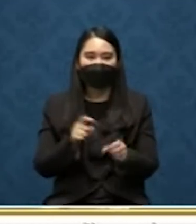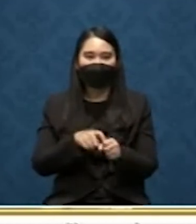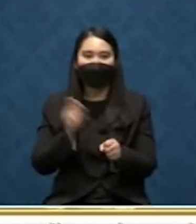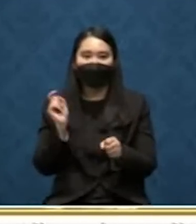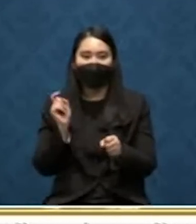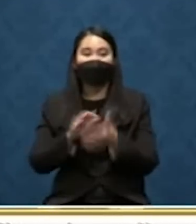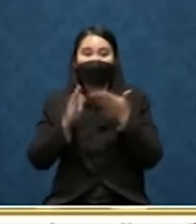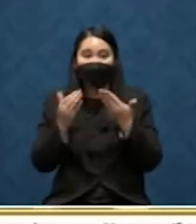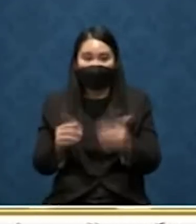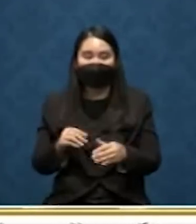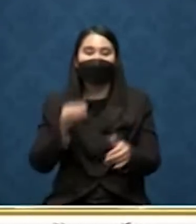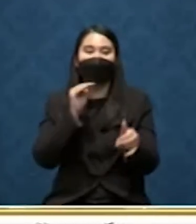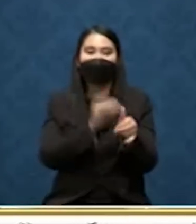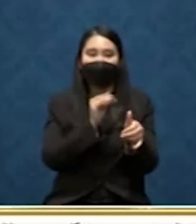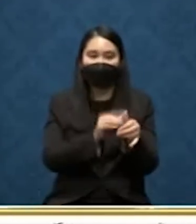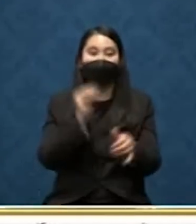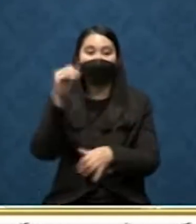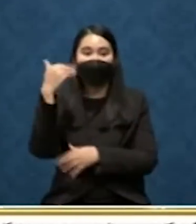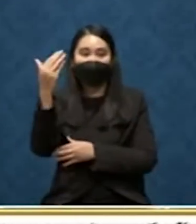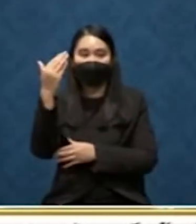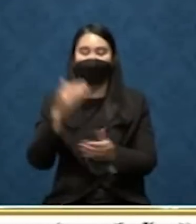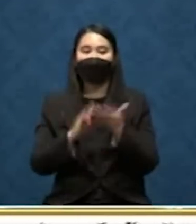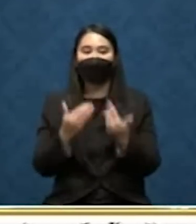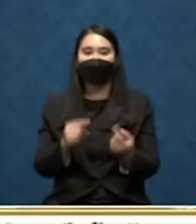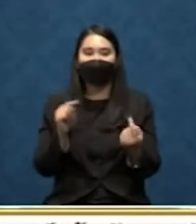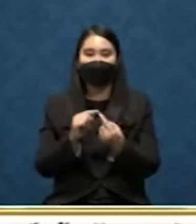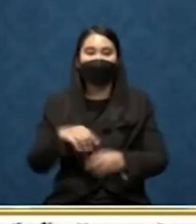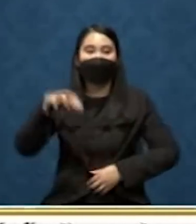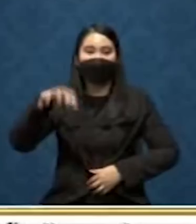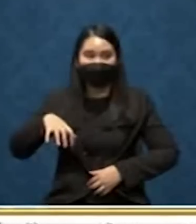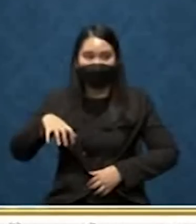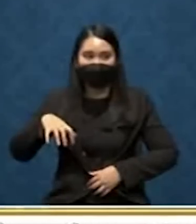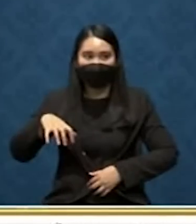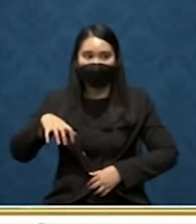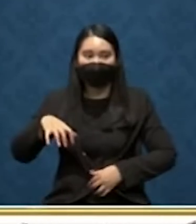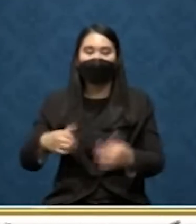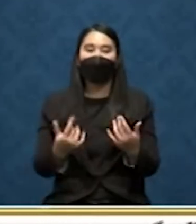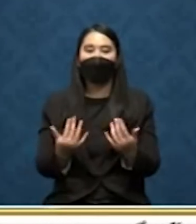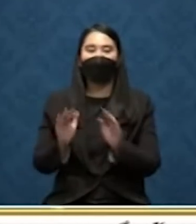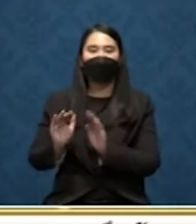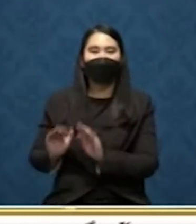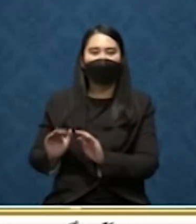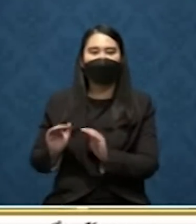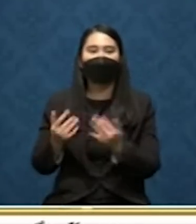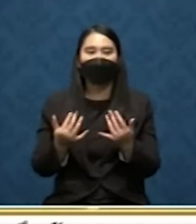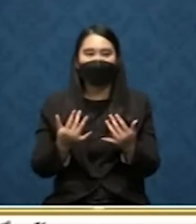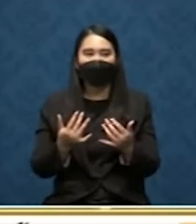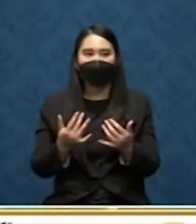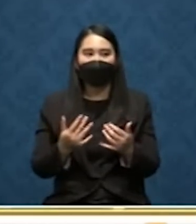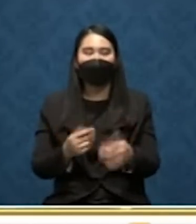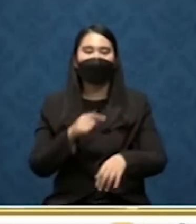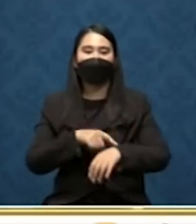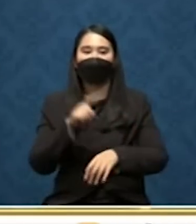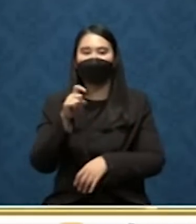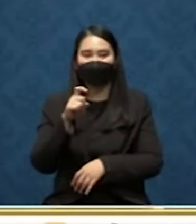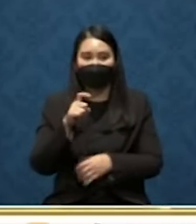แล้วให้ไปออกไม้เรีกก่อนด้านหนึ่คือหนวยที่มีอำนาจออกไม้เรีกก็ดองเรื่องจนเอาตัวมาสอสวนไม่ทันเวล